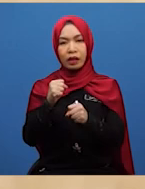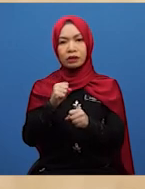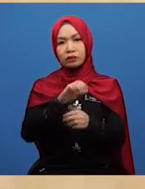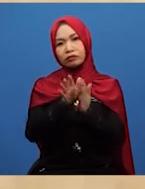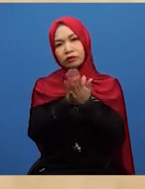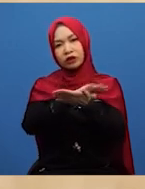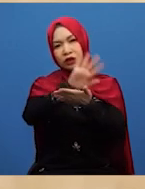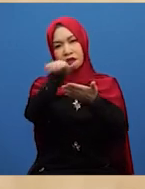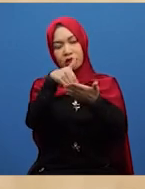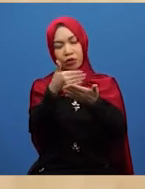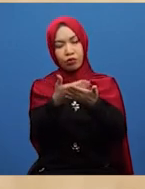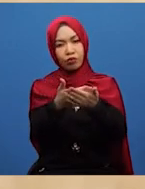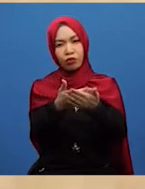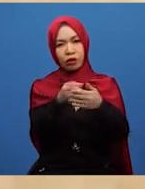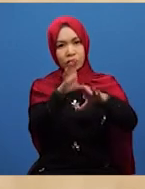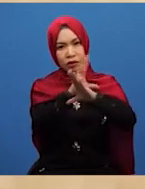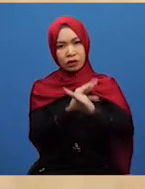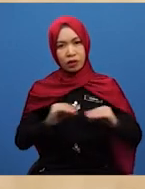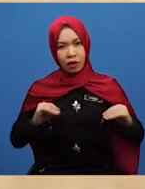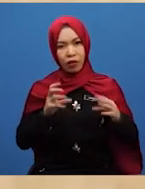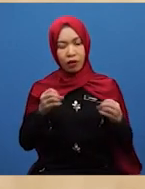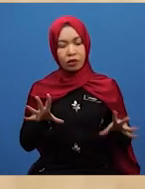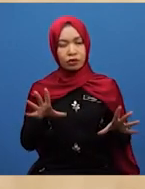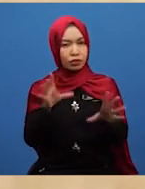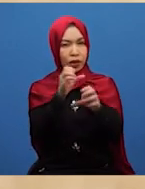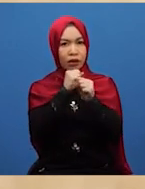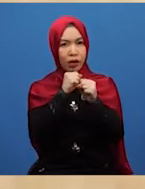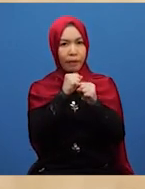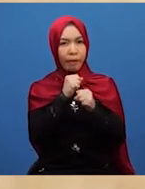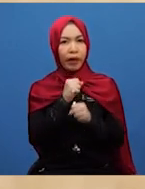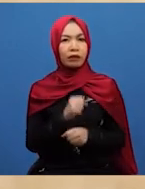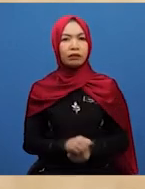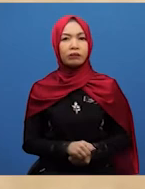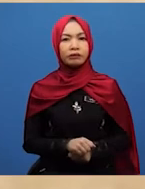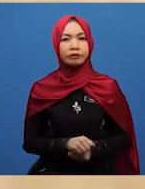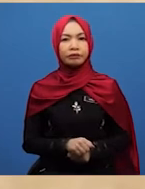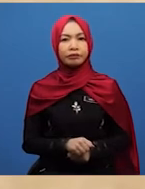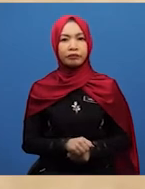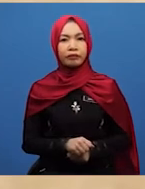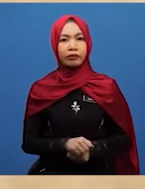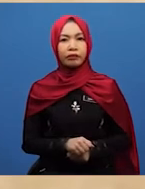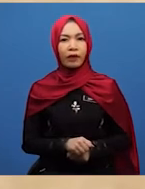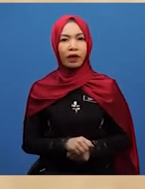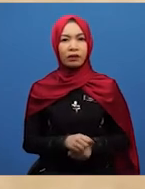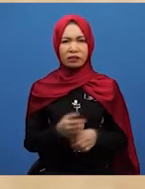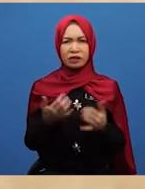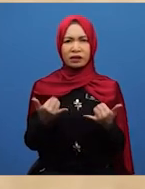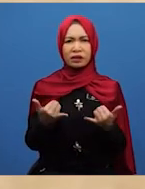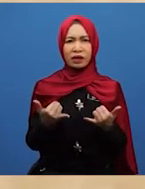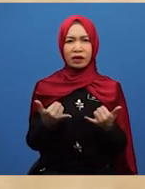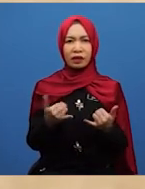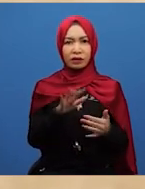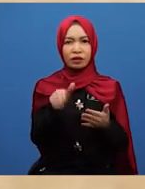tadi, jelaskan bahawa kelicikan dan kemampuan James Brooke menggunakan pelbagai